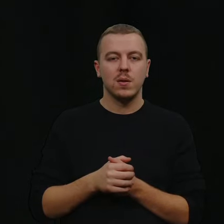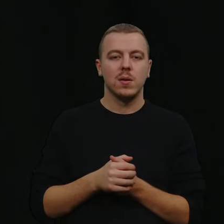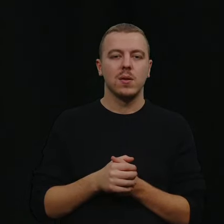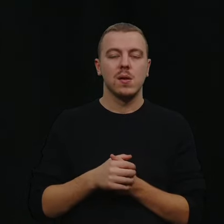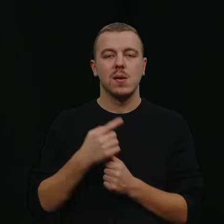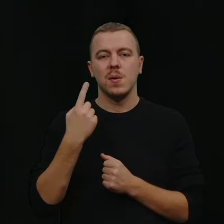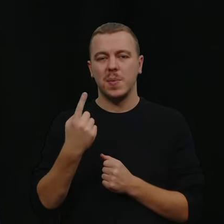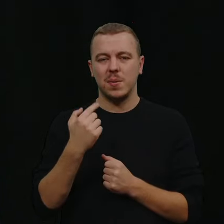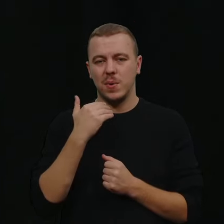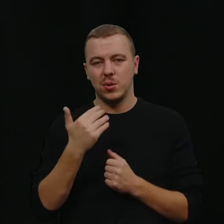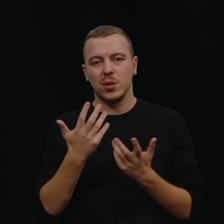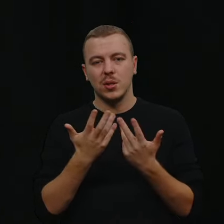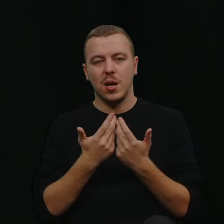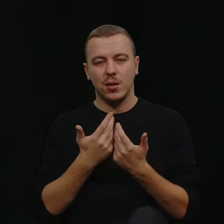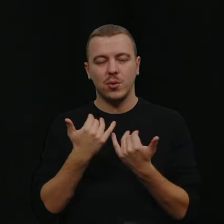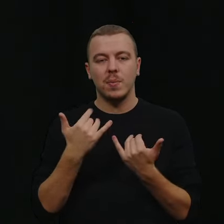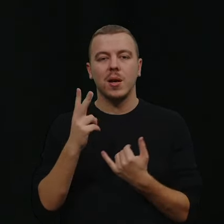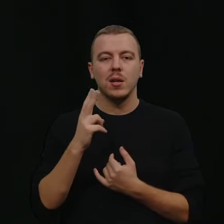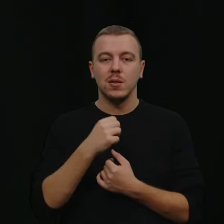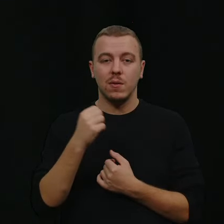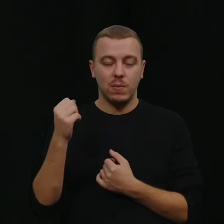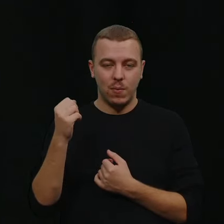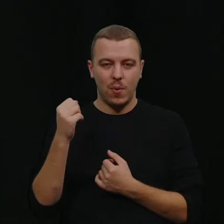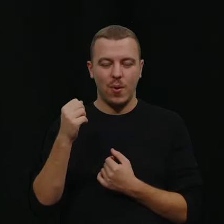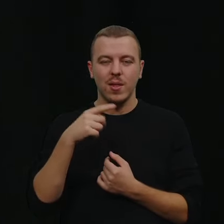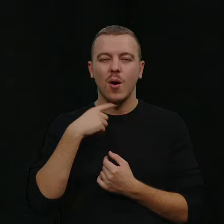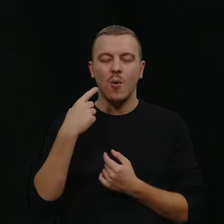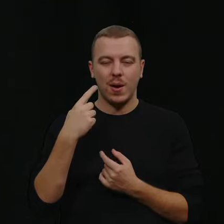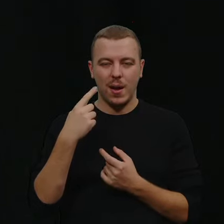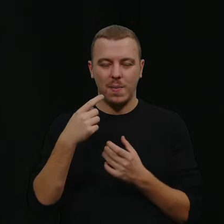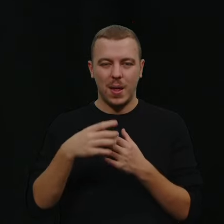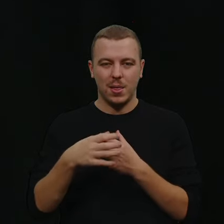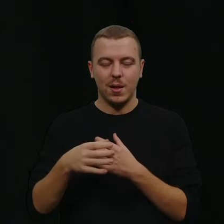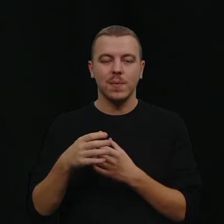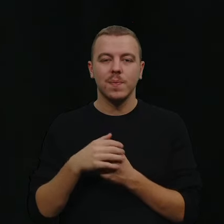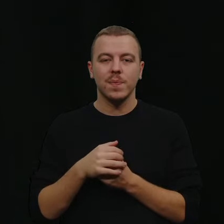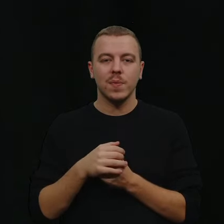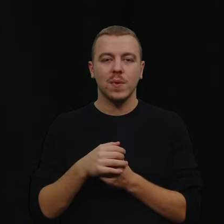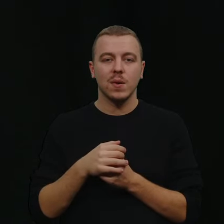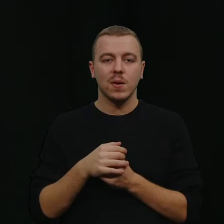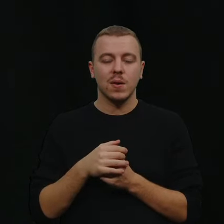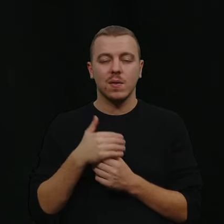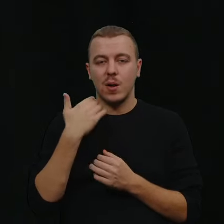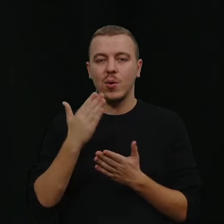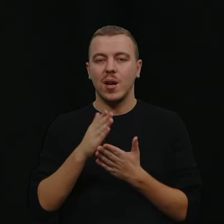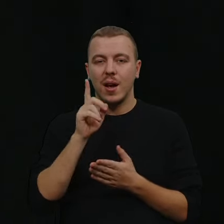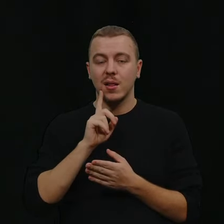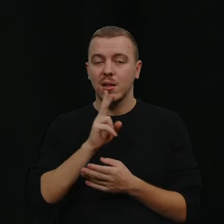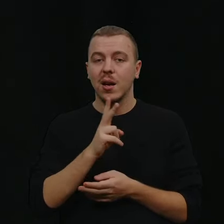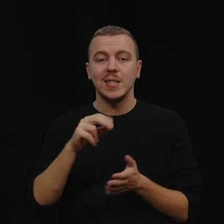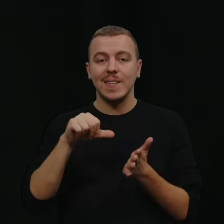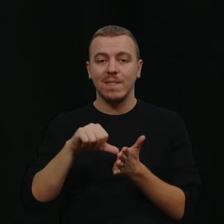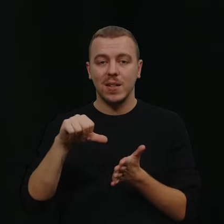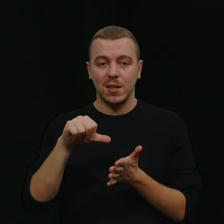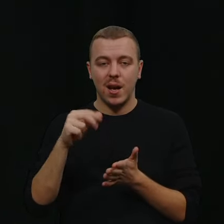Pirma tai, aišku, skaičius, kurie dabar yra laimėję daugiamandatę apygardoje pagal visas tris partijas. Paskui yra kandidatai dalyvaujantis,